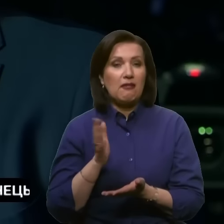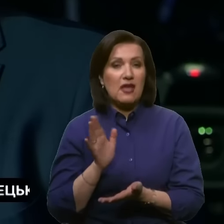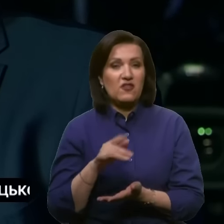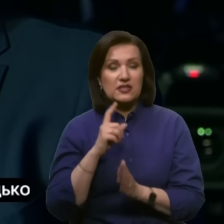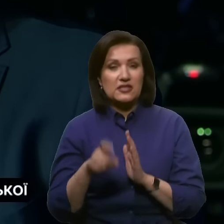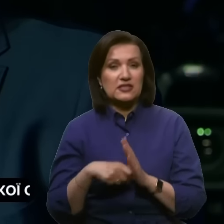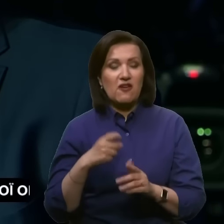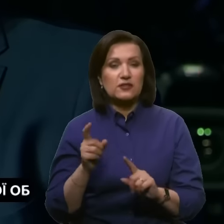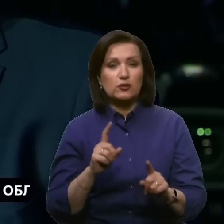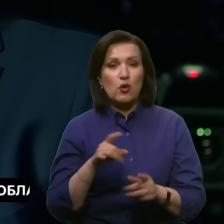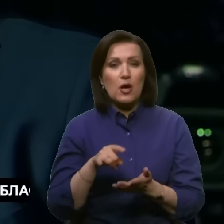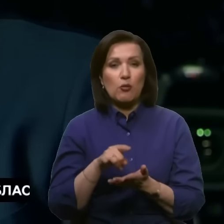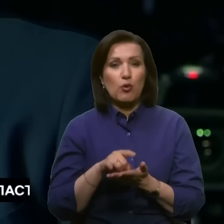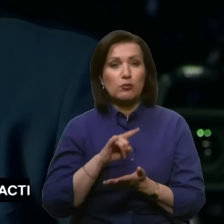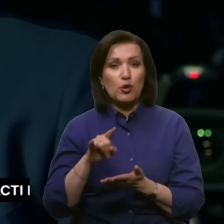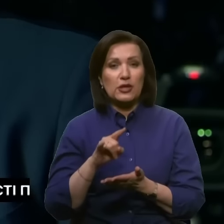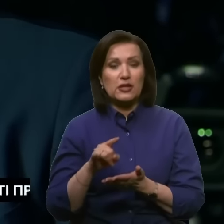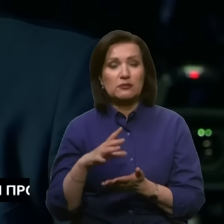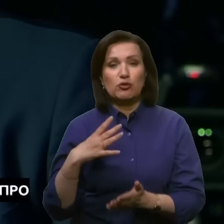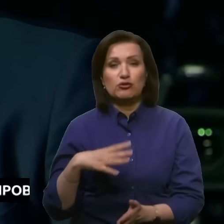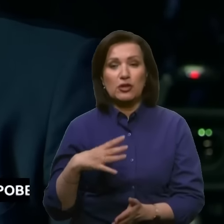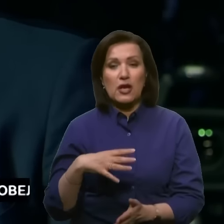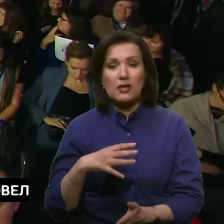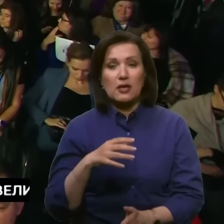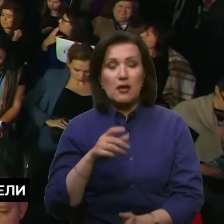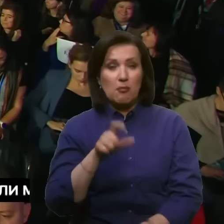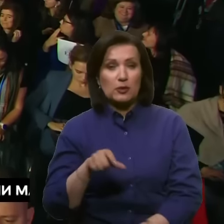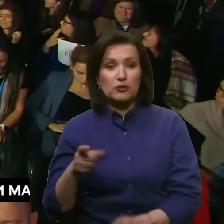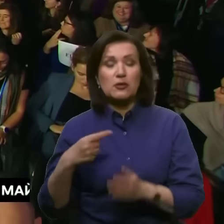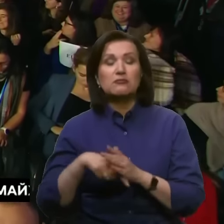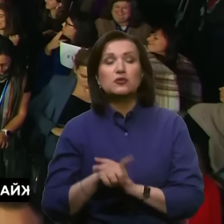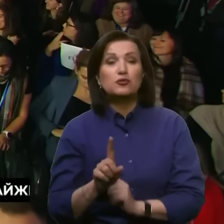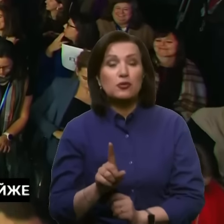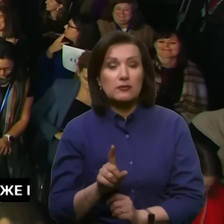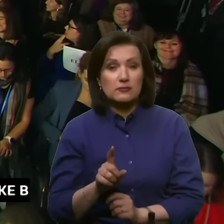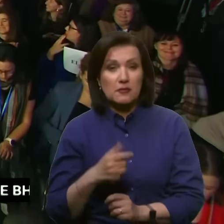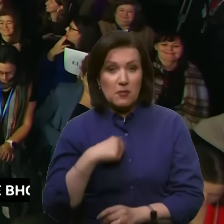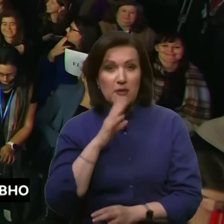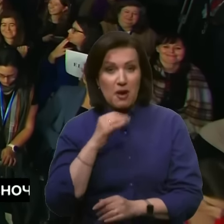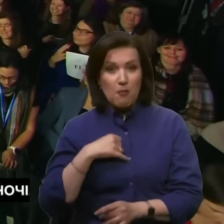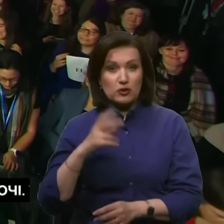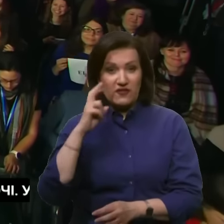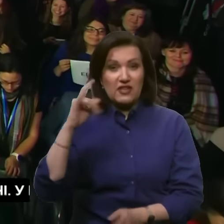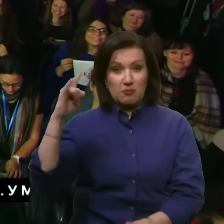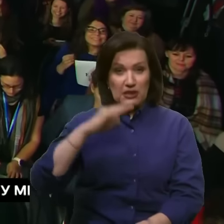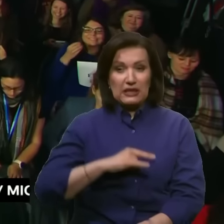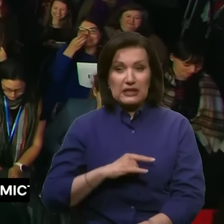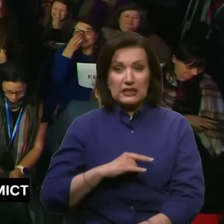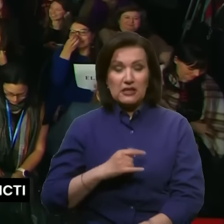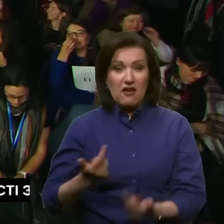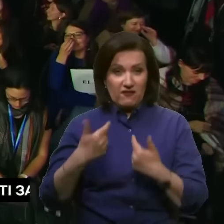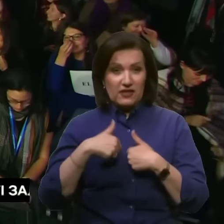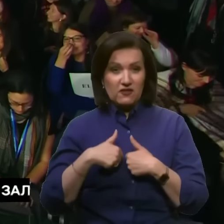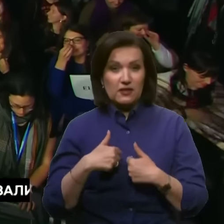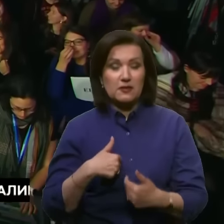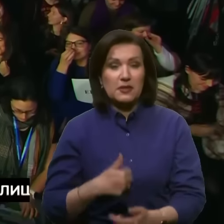навіть дізнався, що аеропорт Борисполь шукає персонал. Що це значить? Що моя мама зможе до мене до Києва прилетіти і відвідати